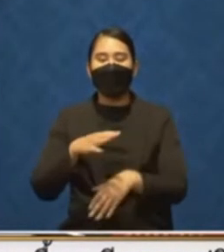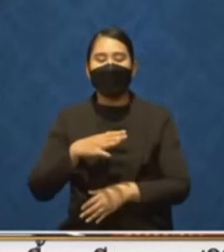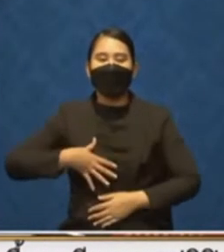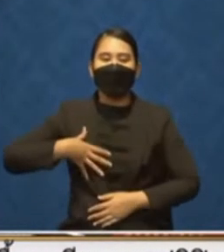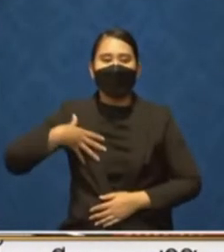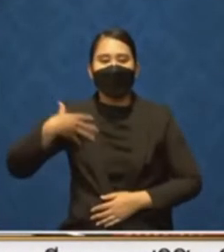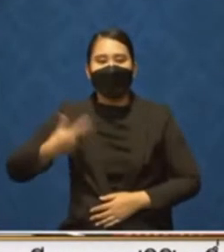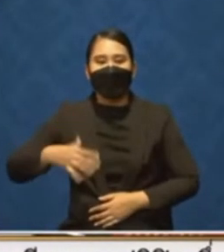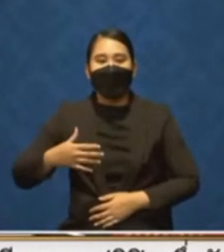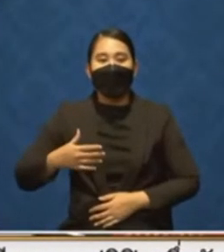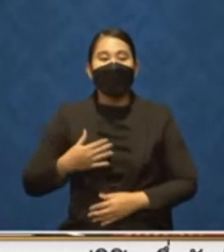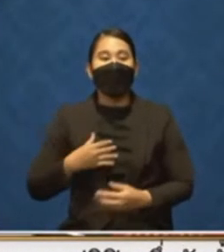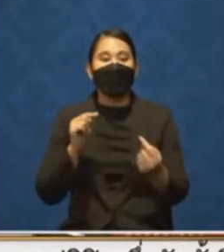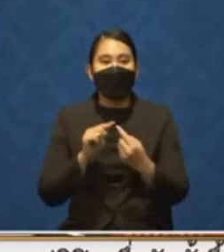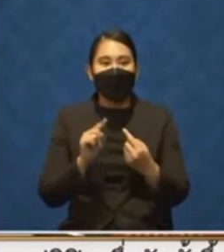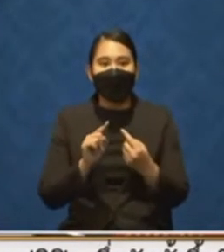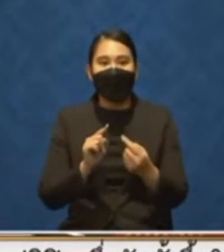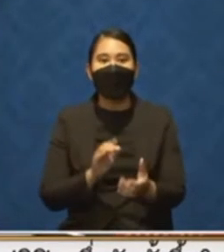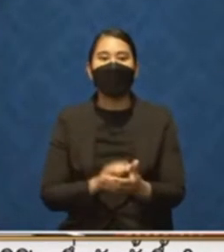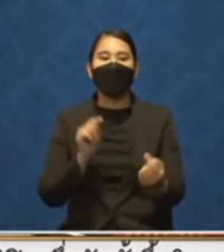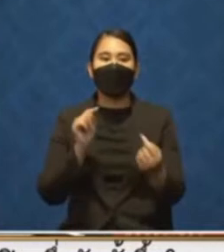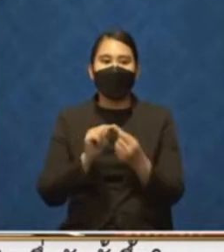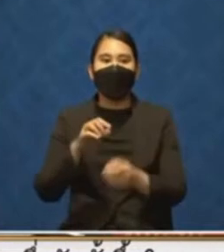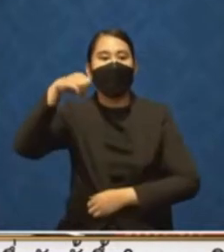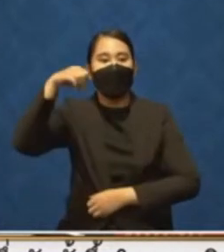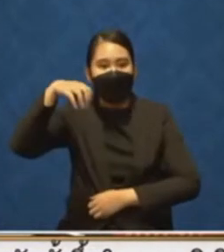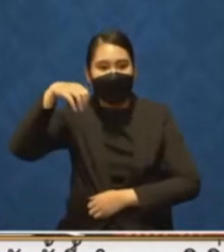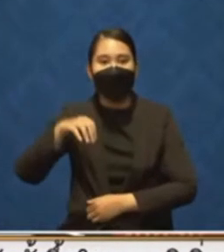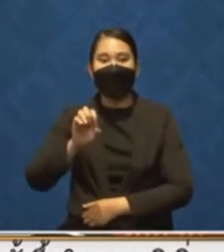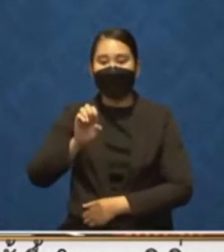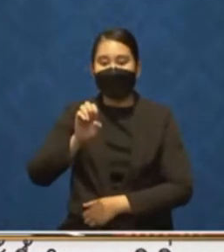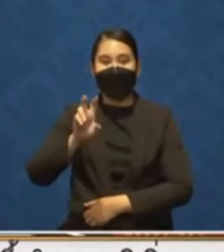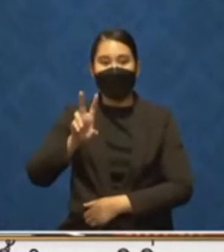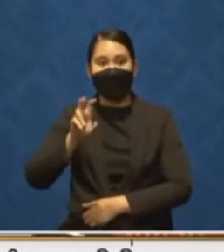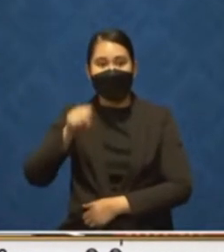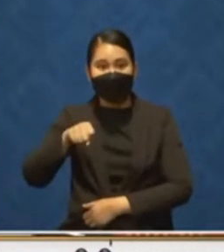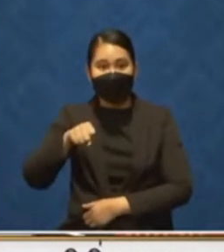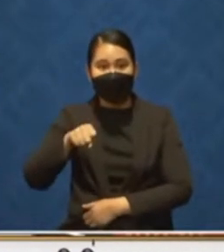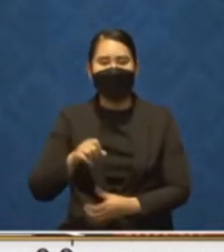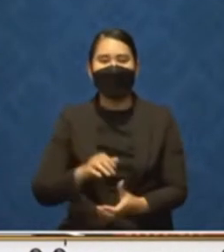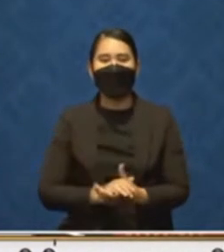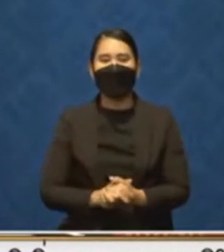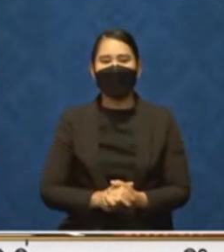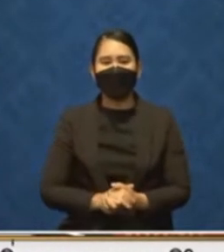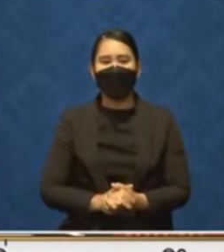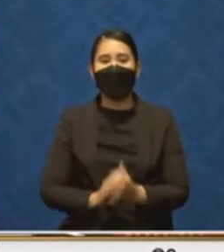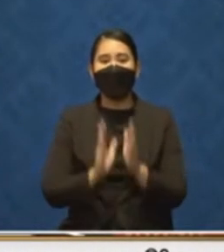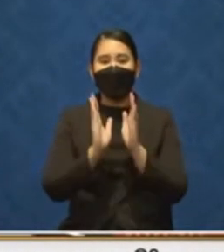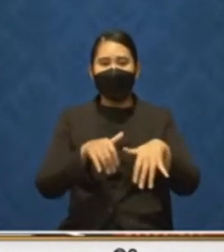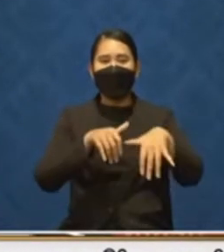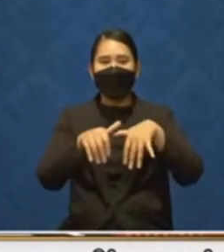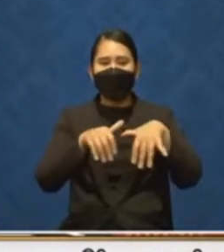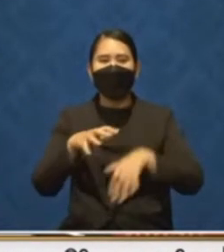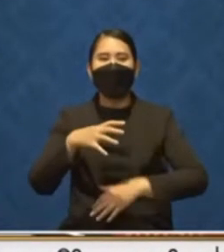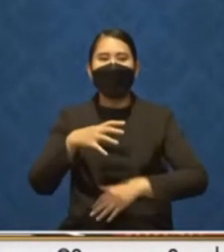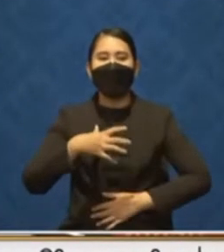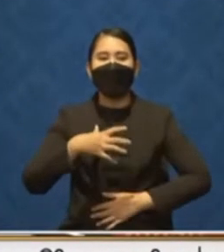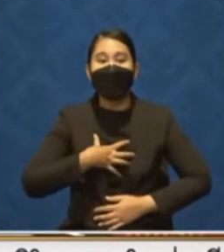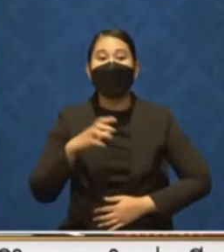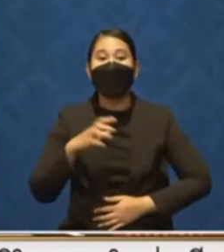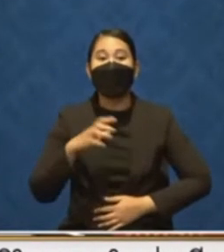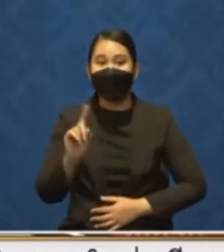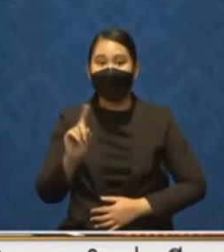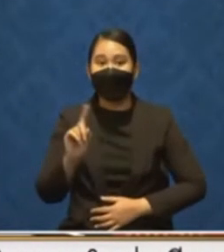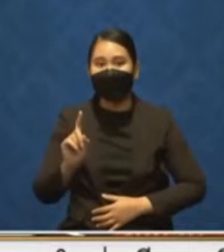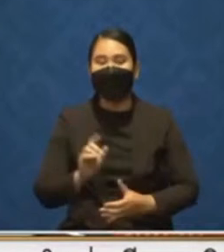เรื่องโครงสร้างพื้นฐานคือเรื่อง EVคือเลือกในโปรแกรมนี้แหละครับสิ่งที่เขาอยากจะได้ยินจากนายกรัฐมนตรีคนที่เป็นผู้นำของเขา